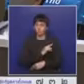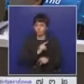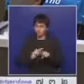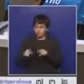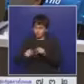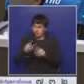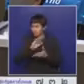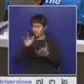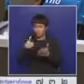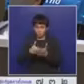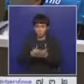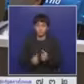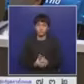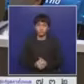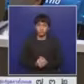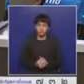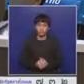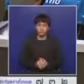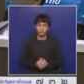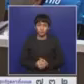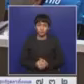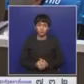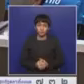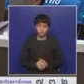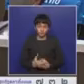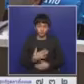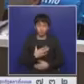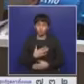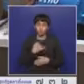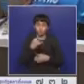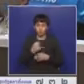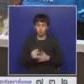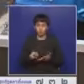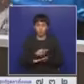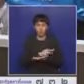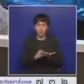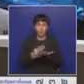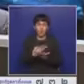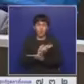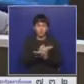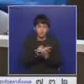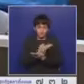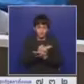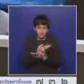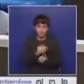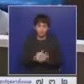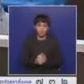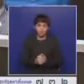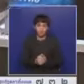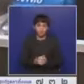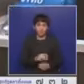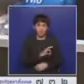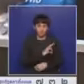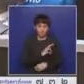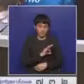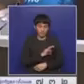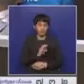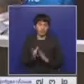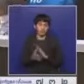ขึ้นผมเองครับท่านประธานจบรามคำแหงเป็นสมาชิกสภาเป็นกรรมการวงการและเป็นนัก